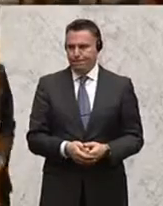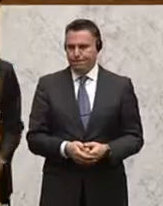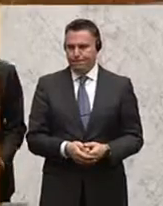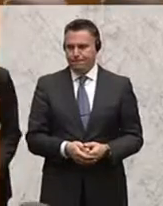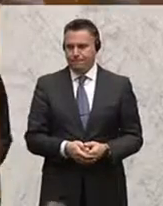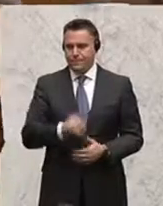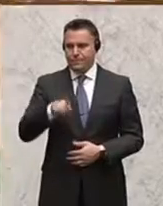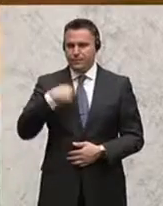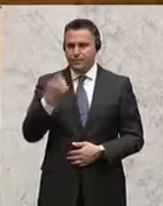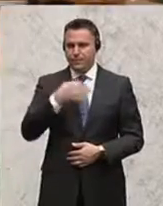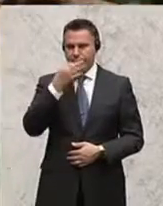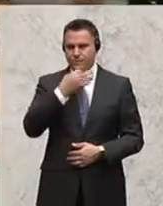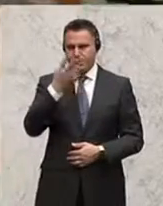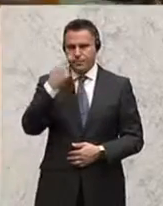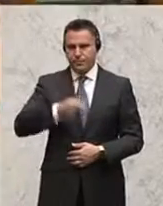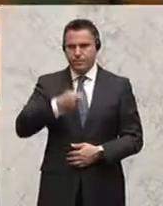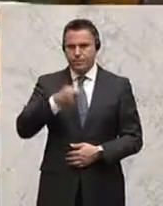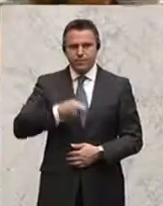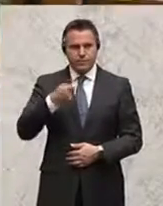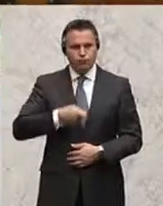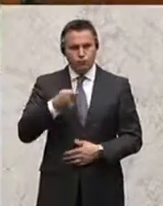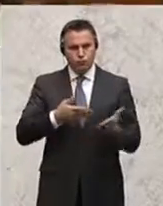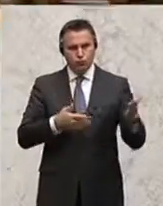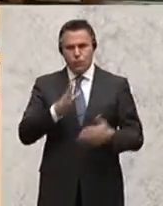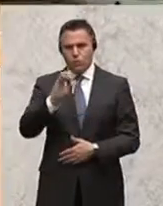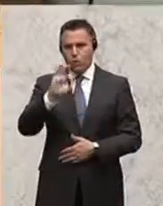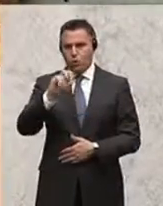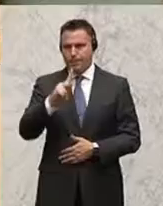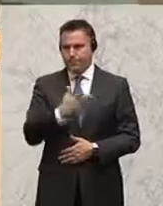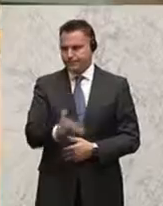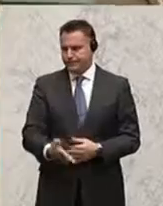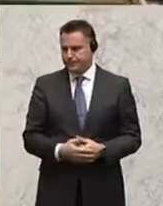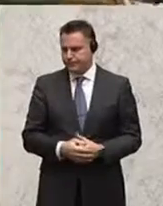Eine Reduktion des Energieverbrauchs sowie eine Reduktion von 90% beim